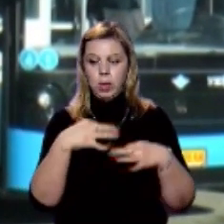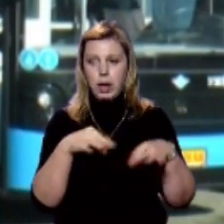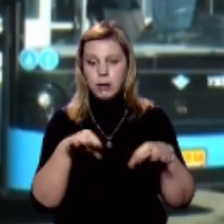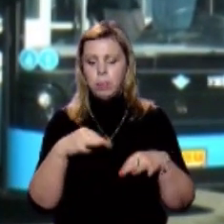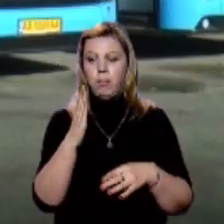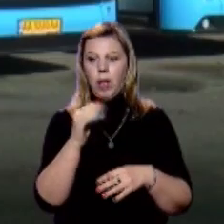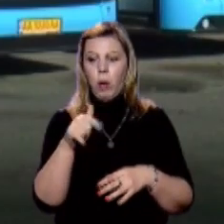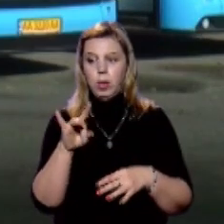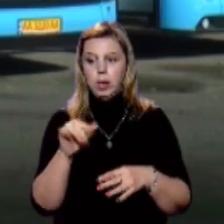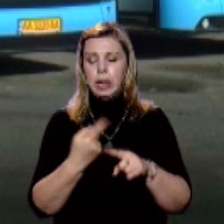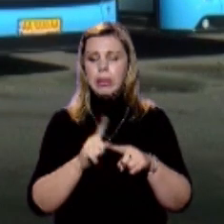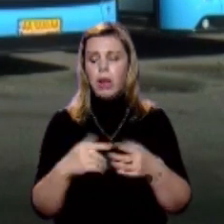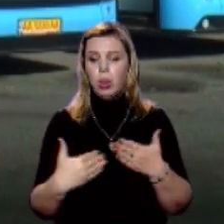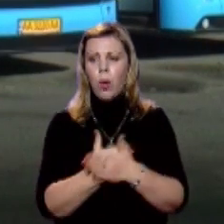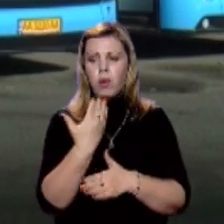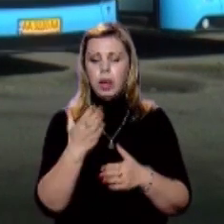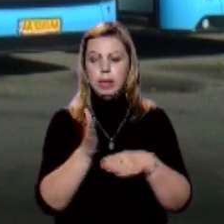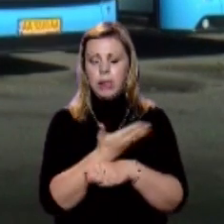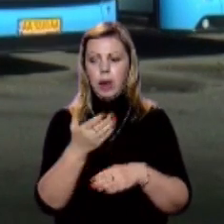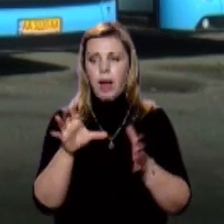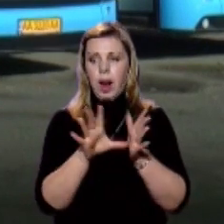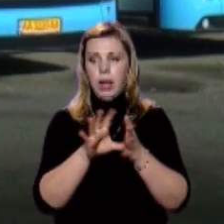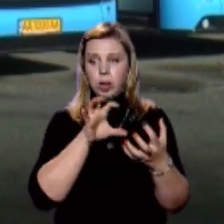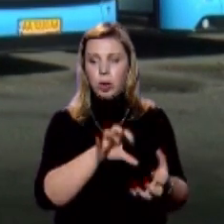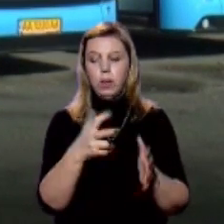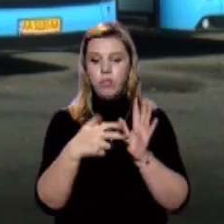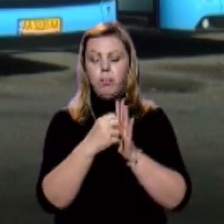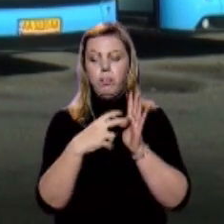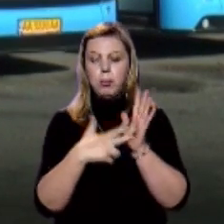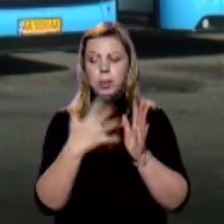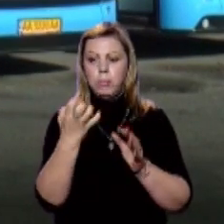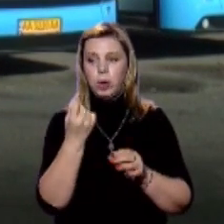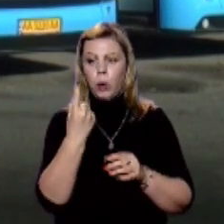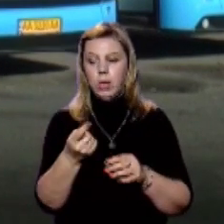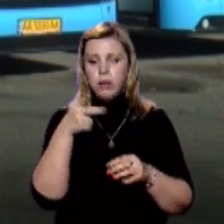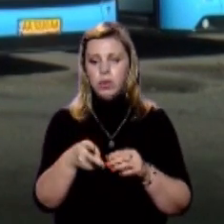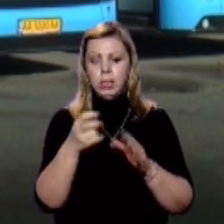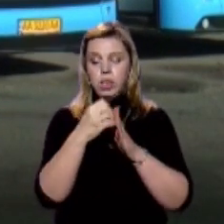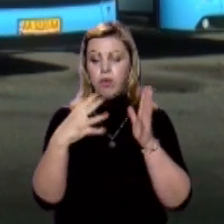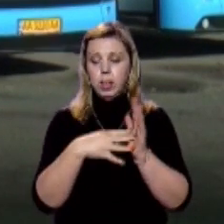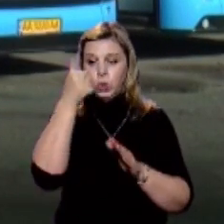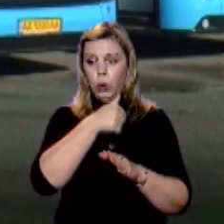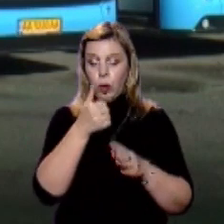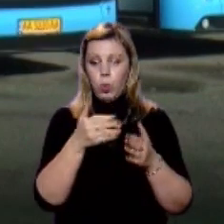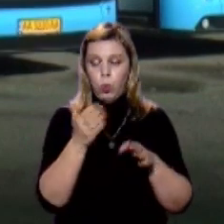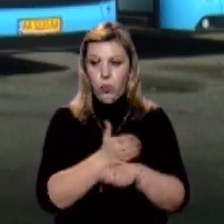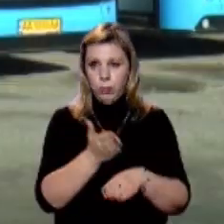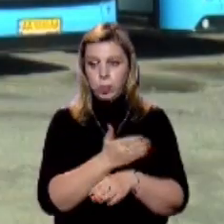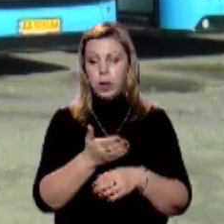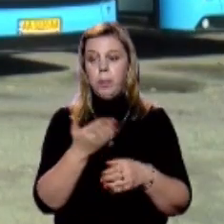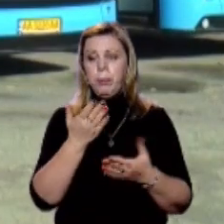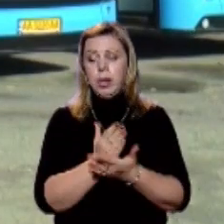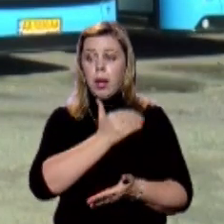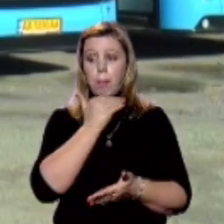транспорт» Віталій Готра. Це нова серія «Електрона» 18501, так, випуску 2019 року. Відповідно,